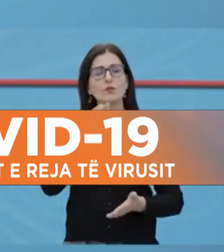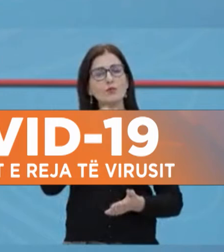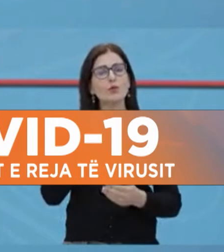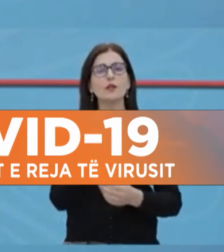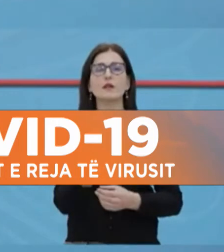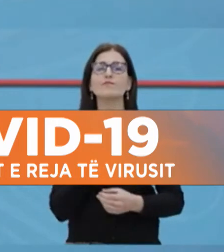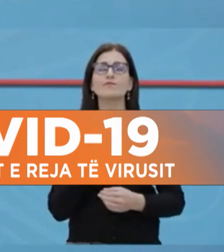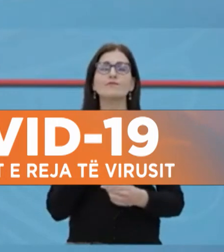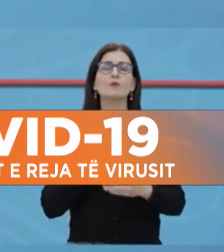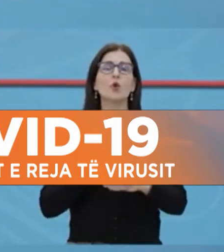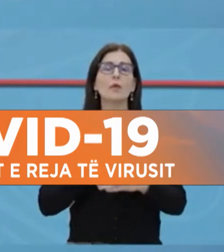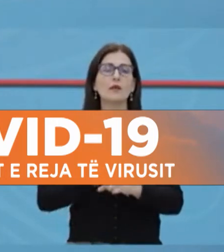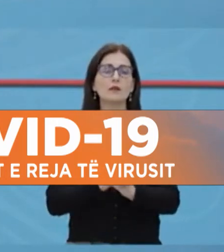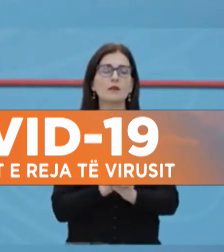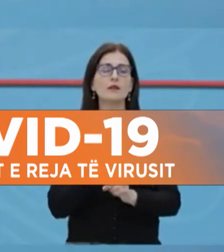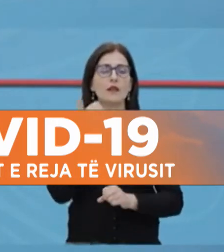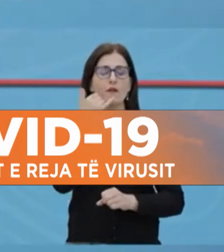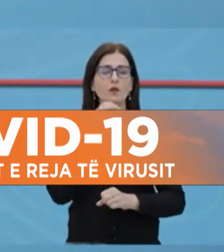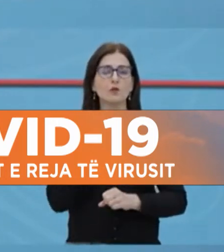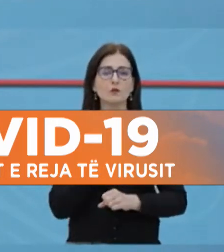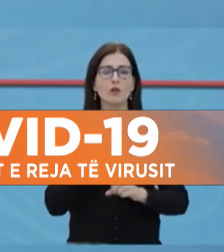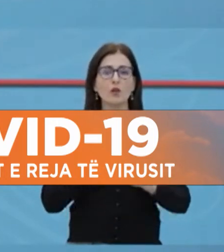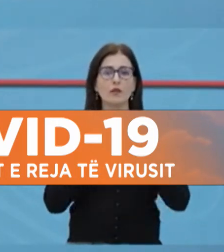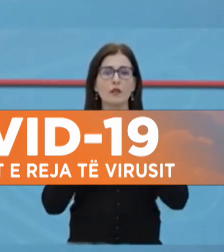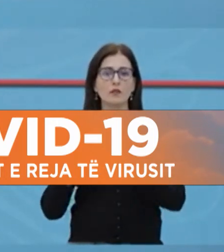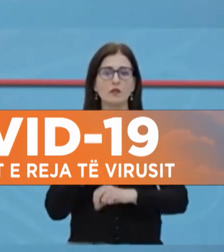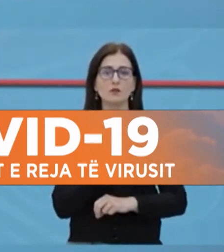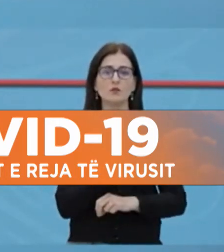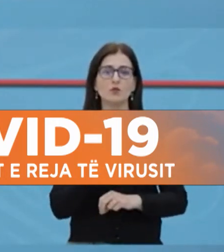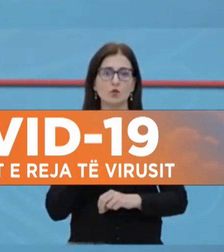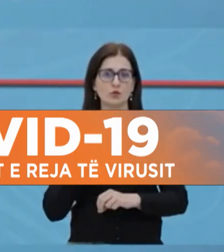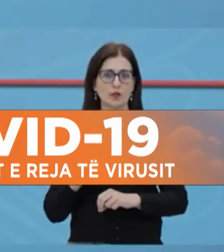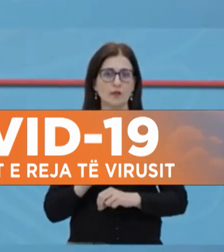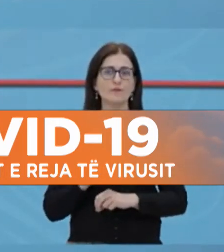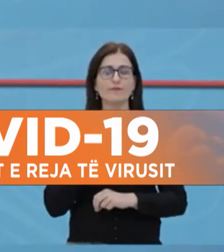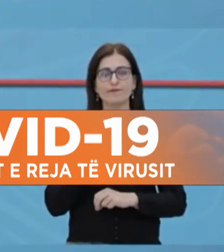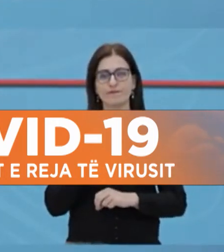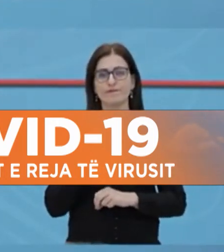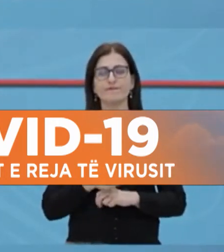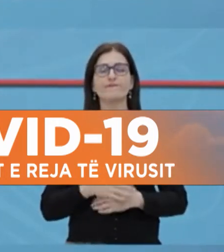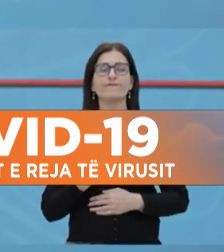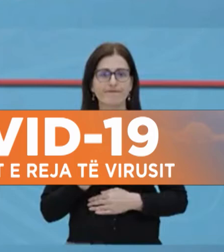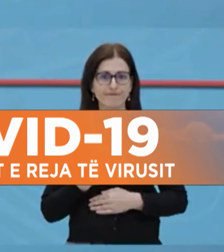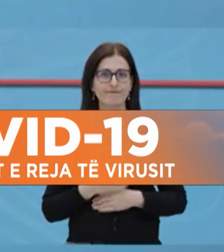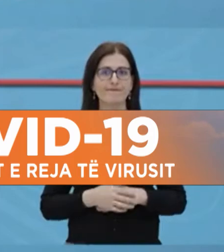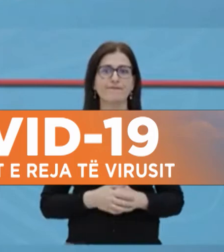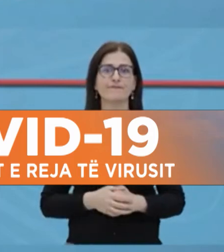telefononi 127-ën. Për çdo pyetje apo informacion për COVID-19, telefononi në linjën e gjerbër